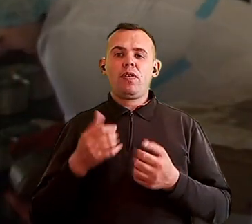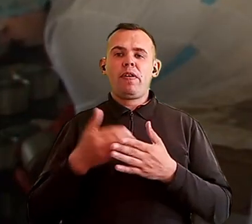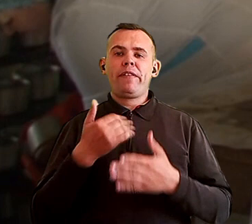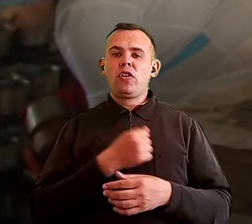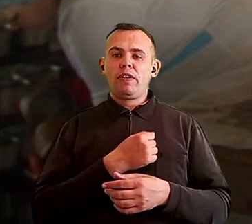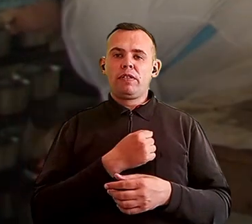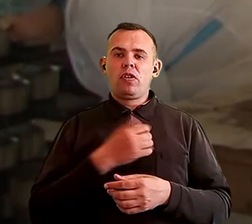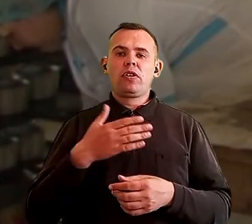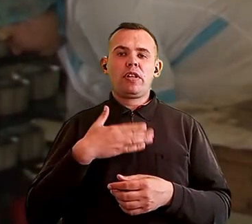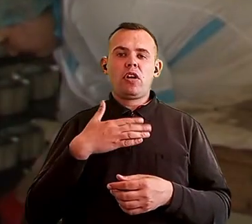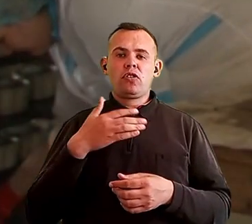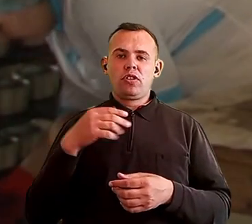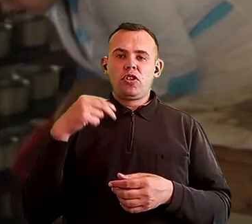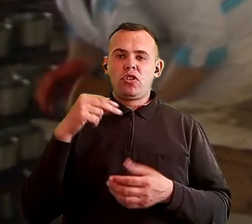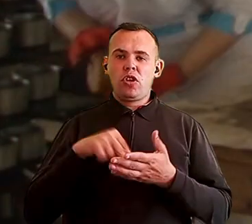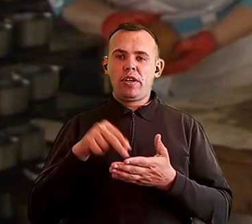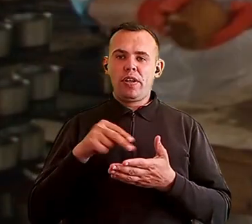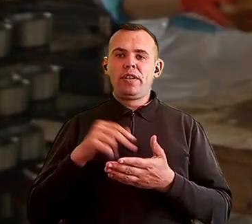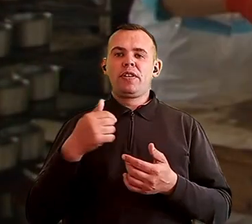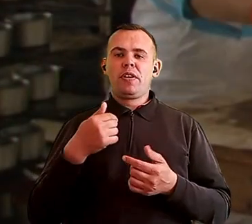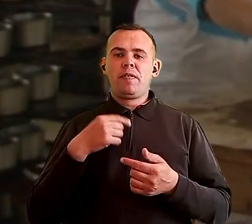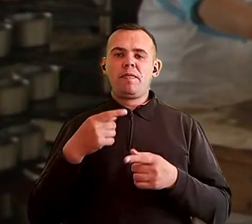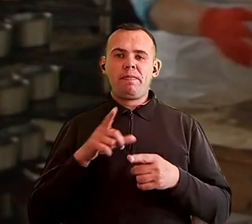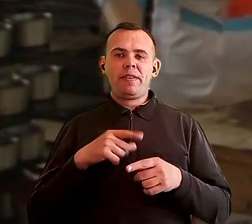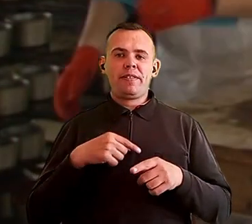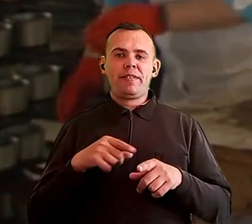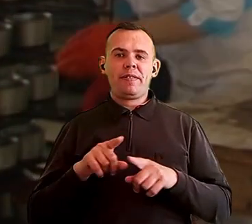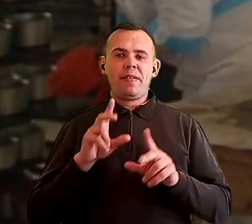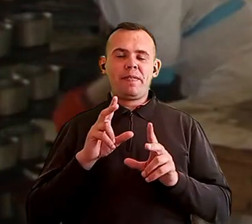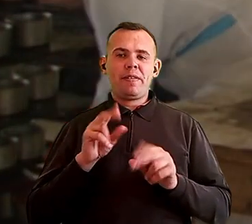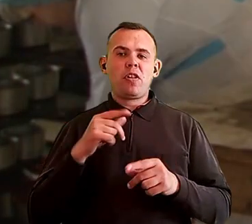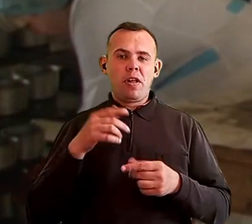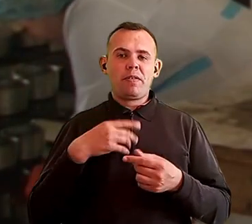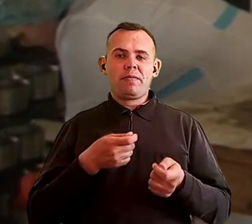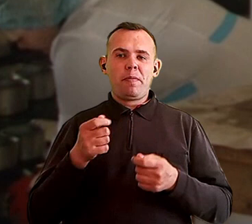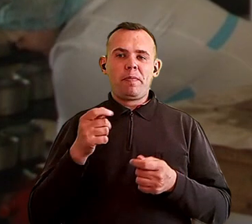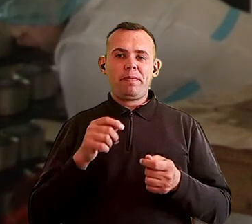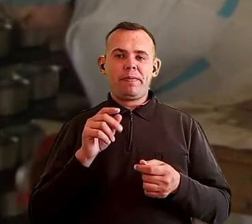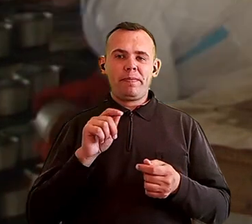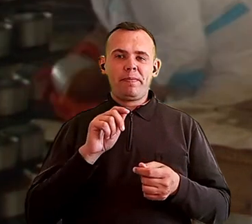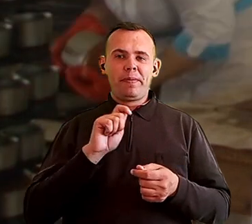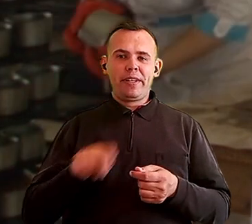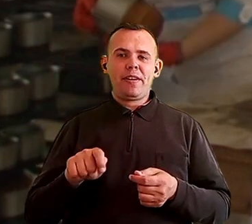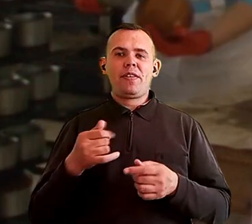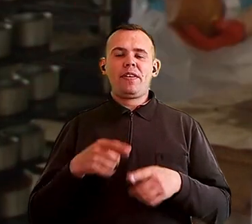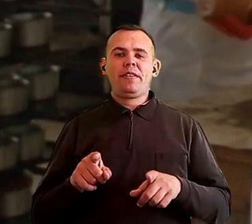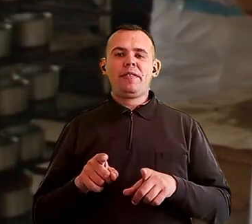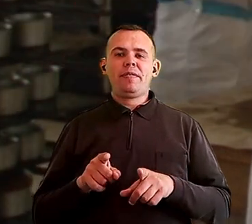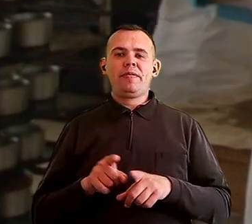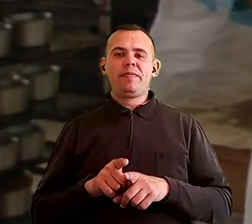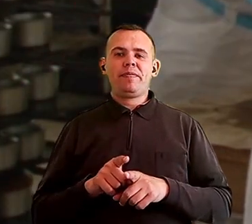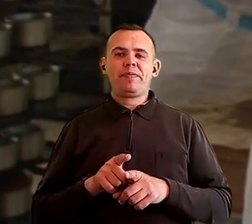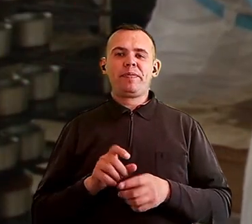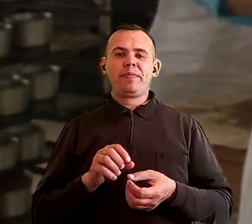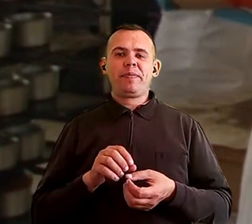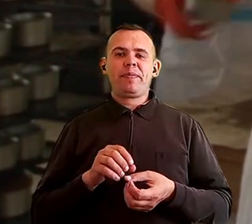черкаських, і вони кажуть, ми вже на передовій, ви обіцяли до нас приїхати, а я, ну хлопці, а що ж привезти? Вони, а паски привезете? Ви знаєте, ну